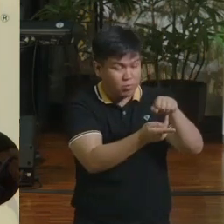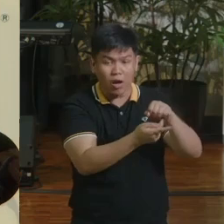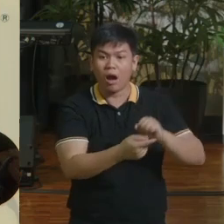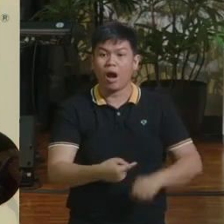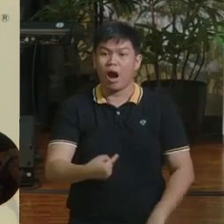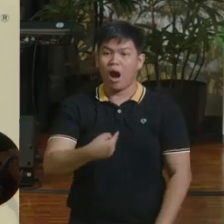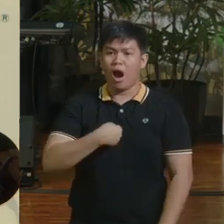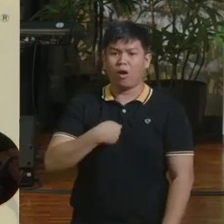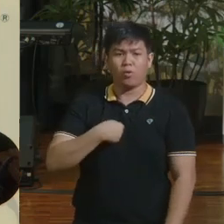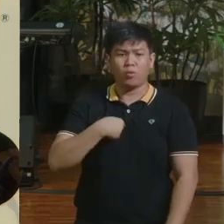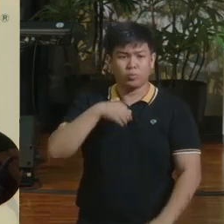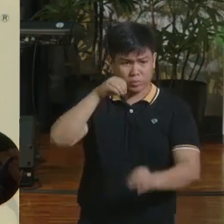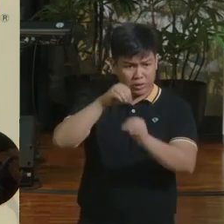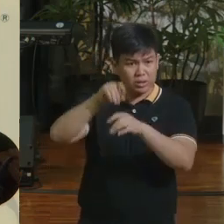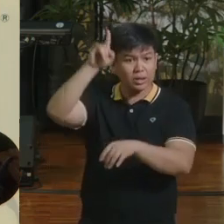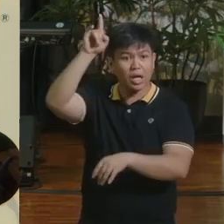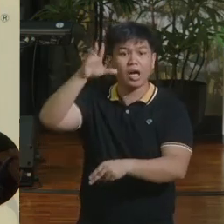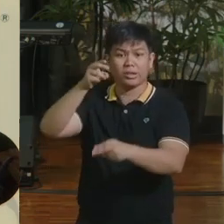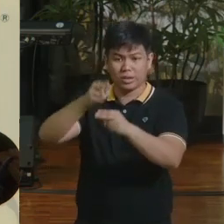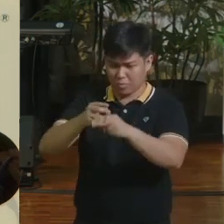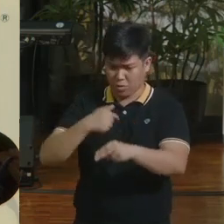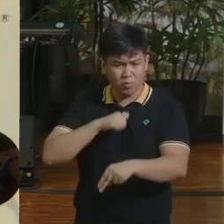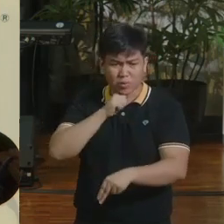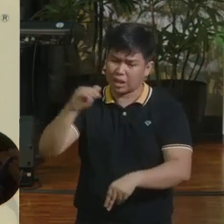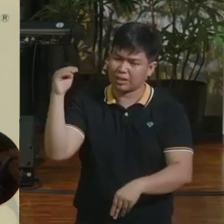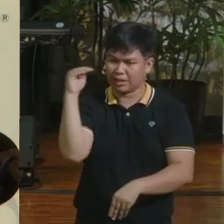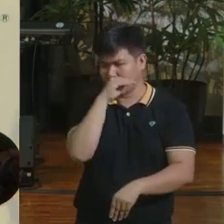not lie. Then,